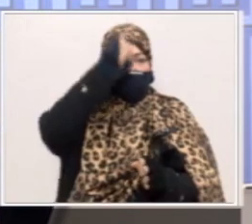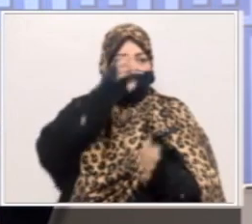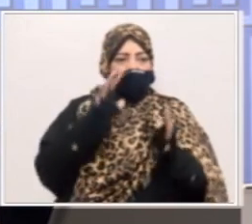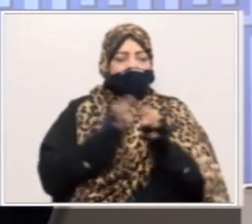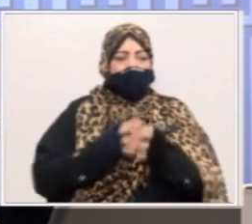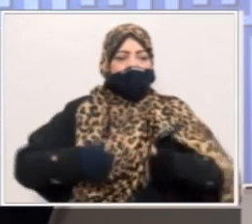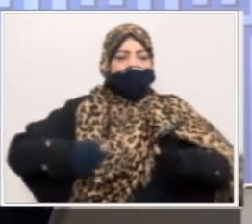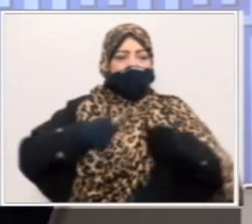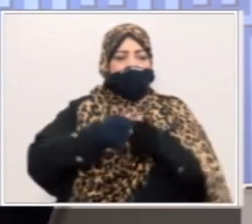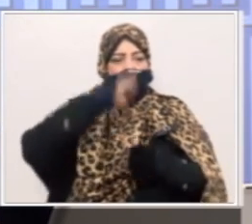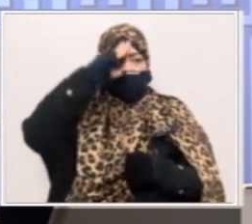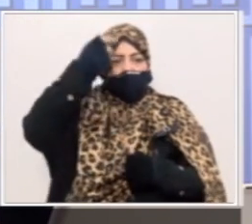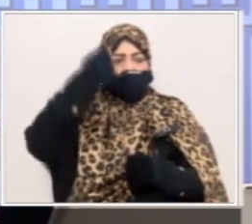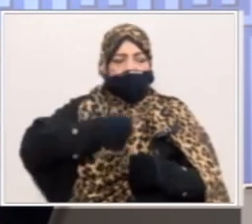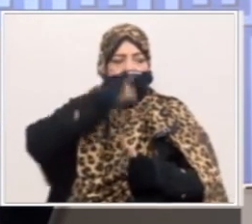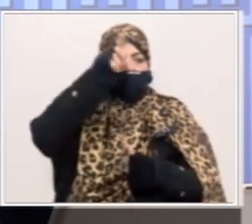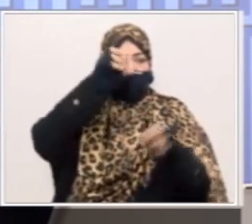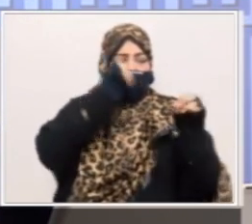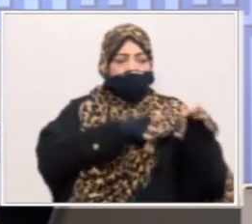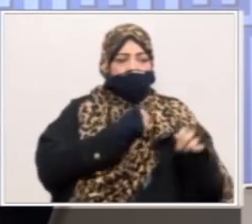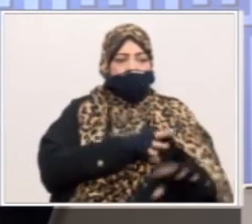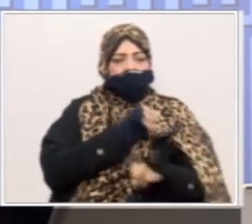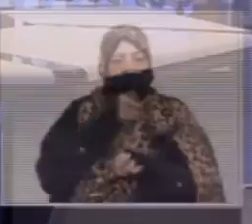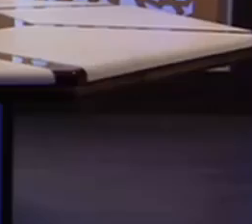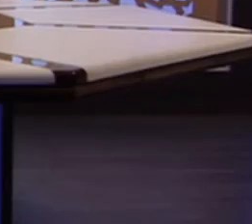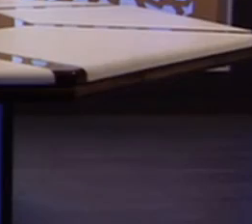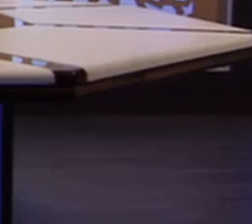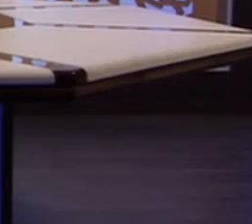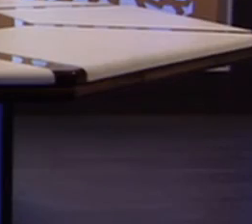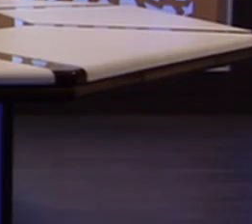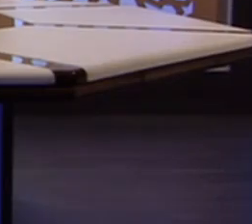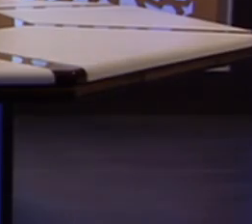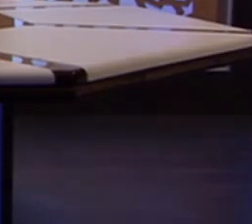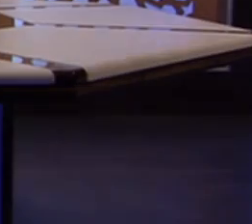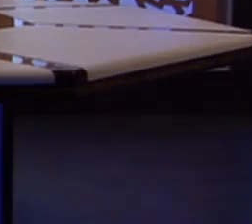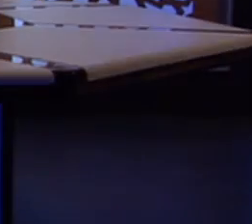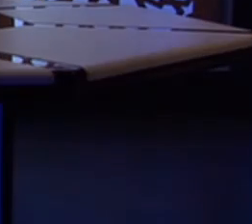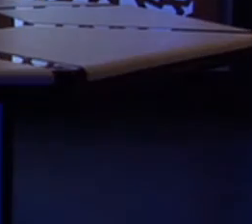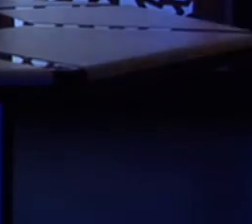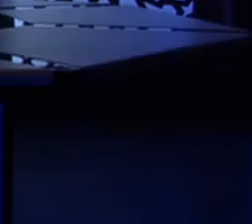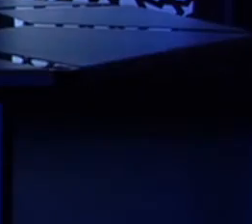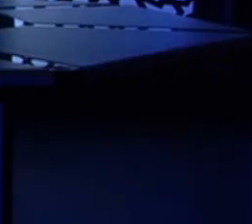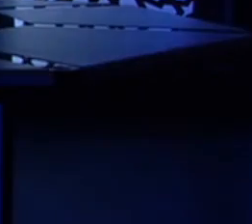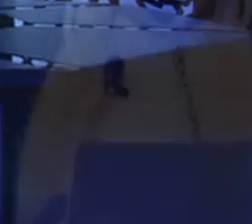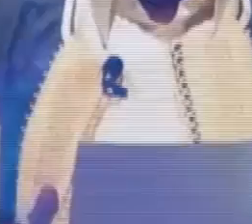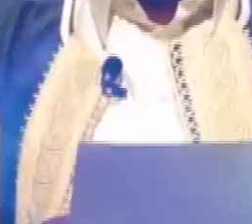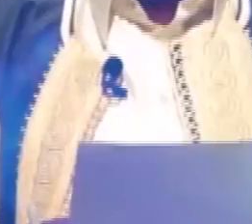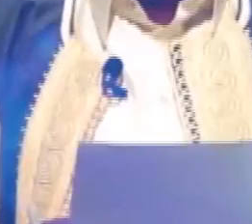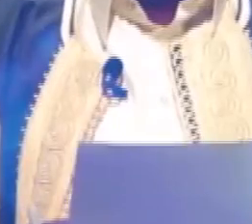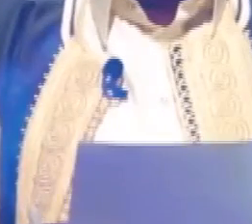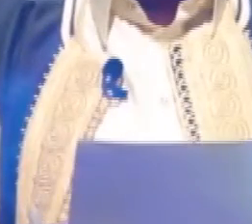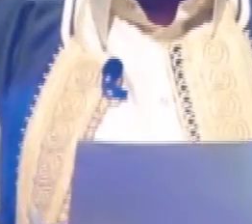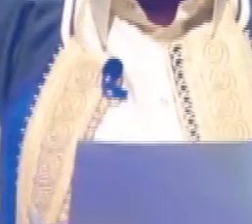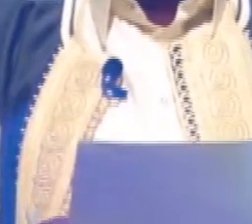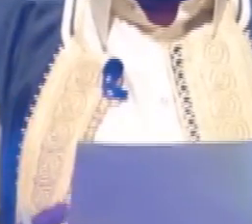فجئنا بعلمهم الغزير قرى وملئت مرابعنا ربيعا،